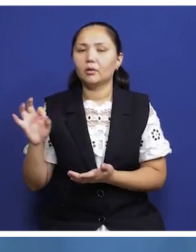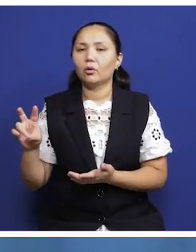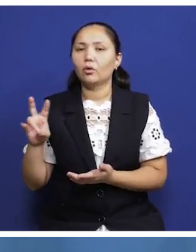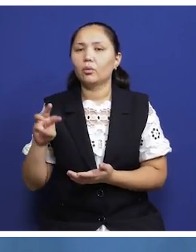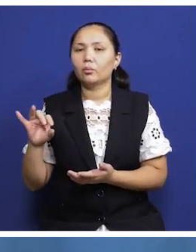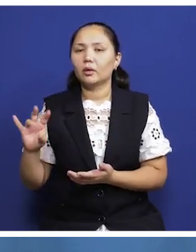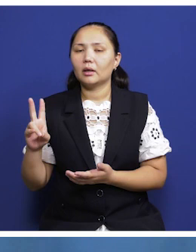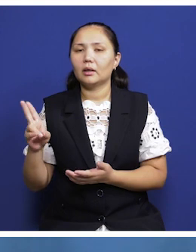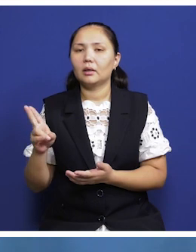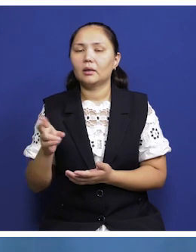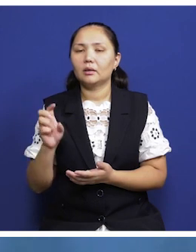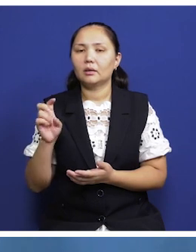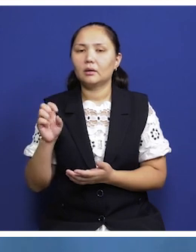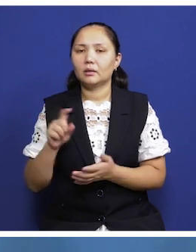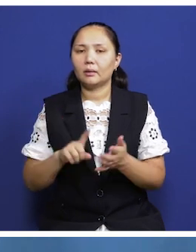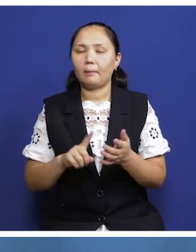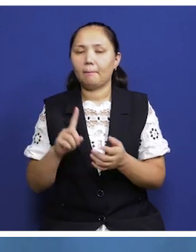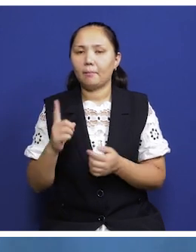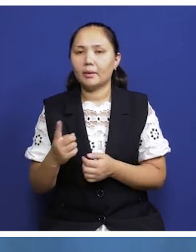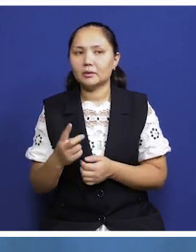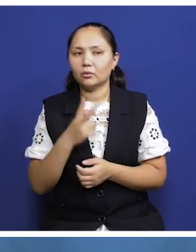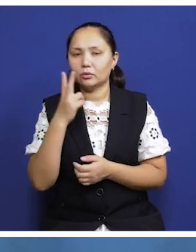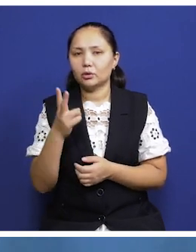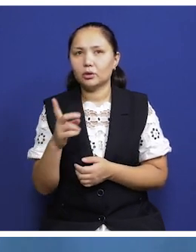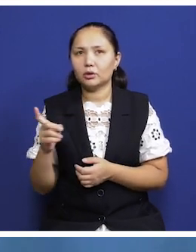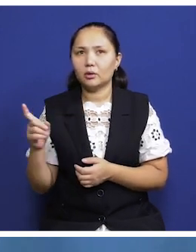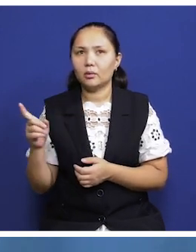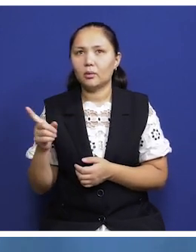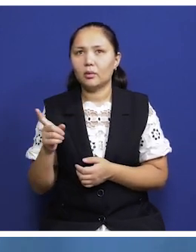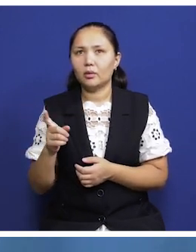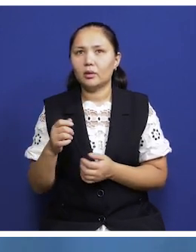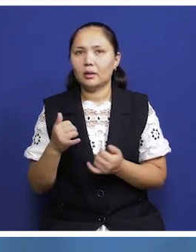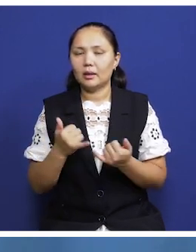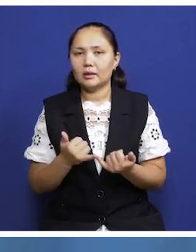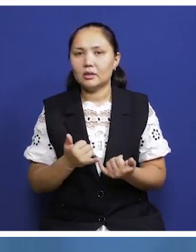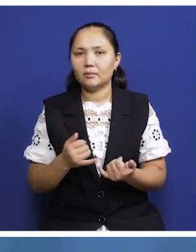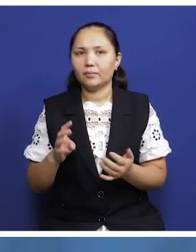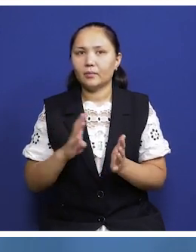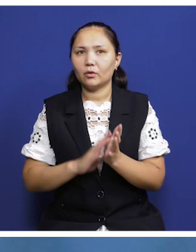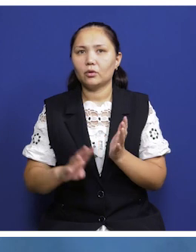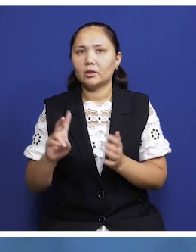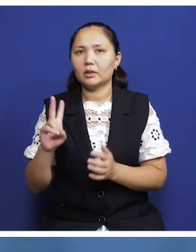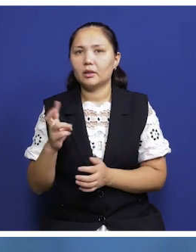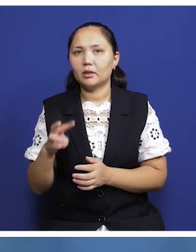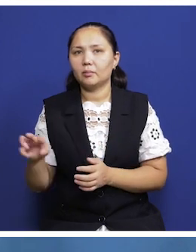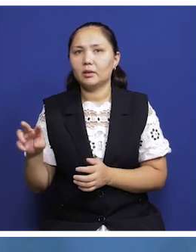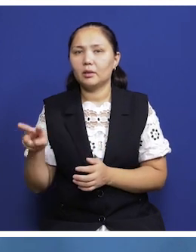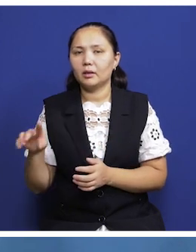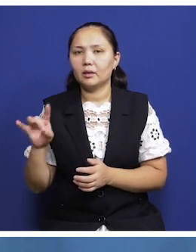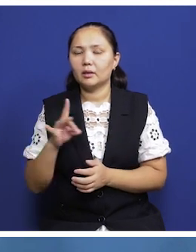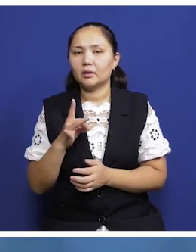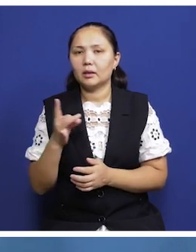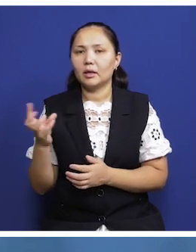көрсеткіші жалпы ішкі өнім көлемі 2019 жылы 58 миллиард теңге болса, қазіргі таңда 92 миллиард теңгеге жетіп,